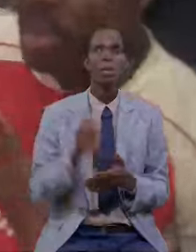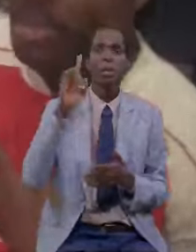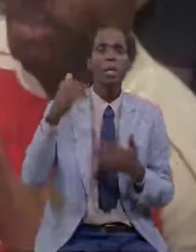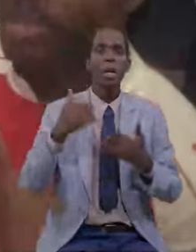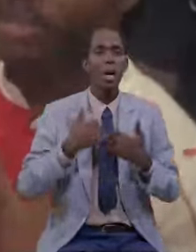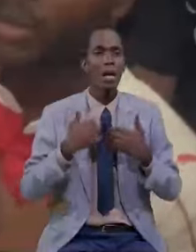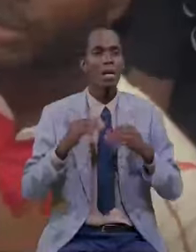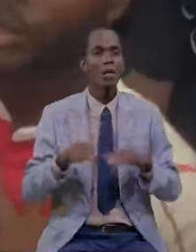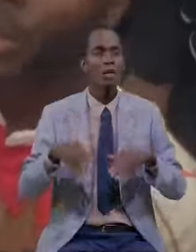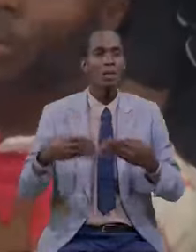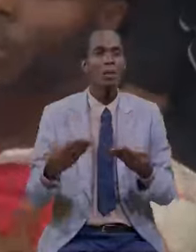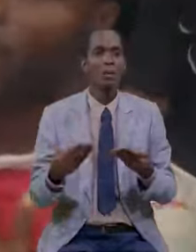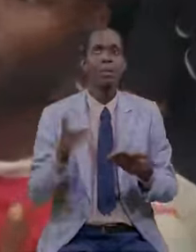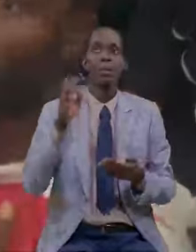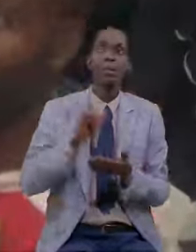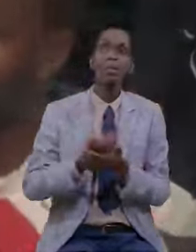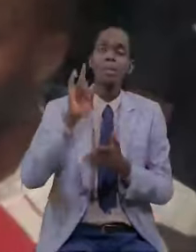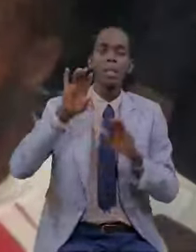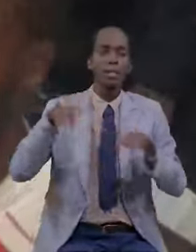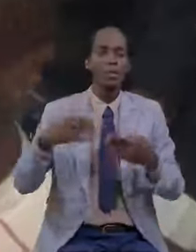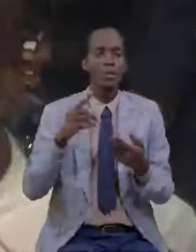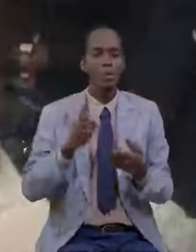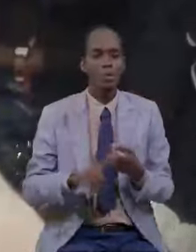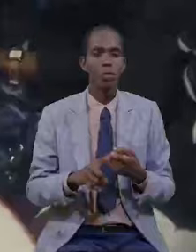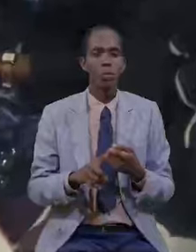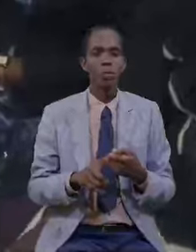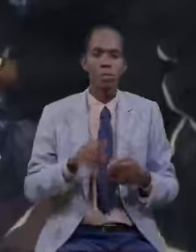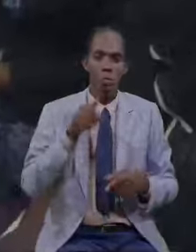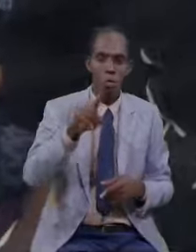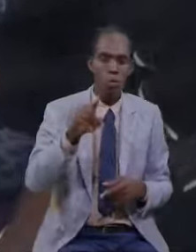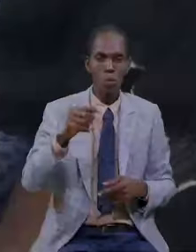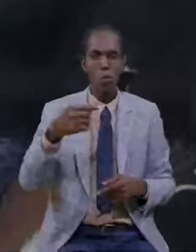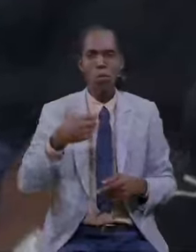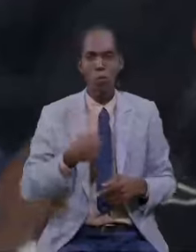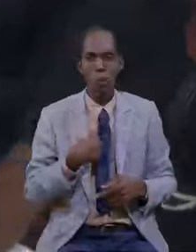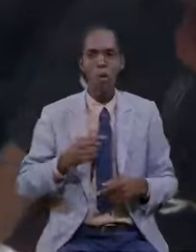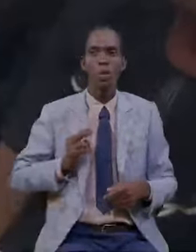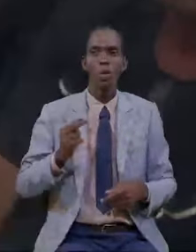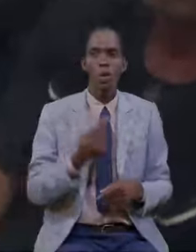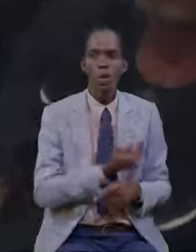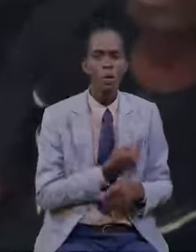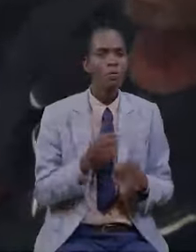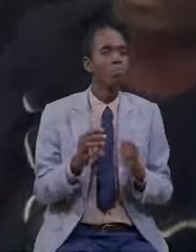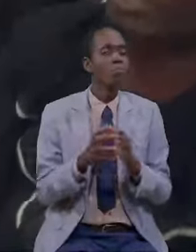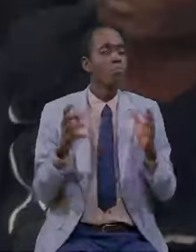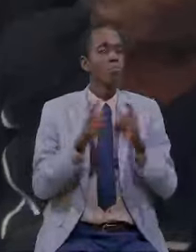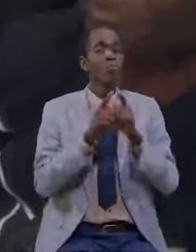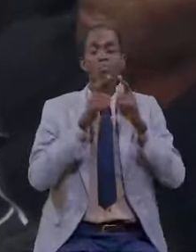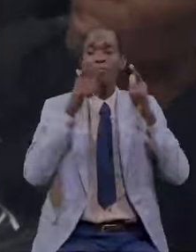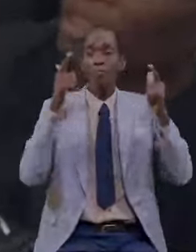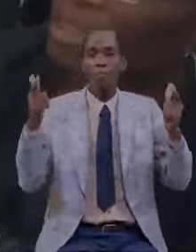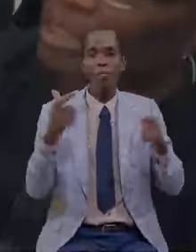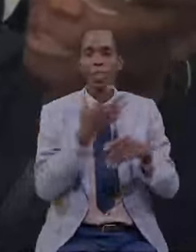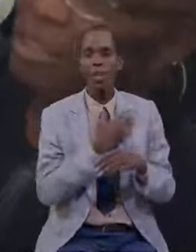lesquels nous assurent de sa part, de ma part, les plus grandes et les plus précieuses